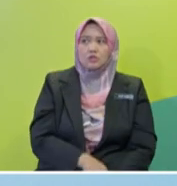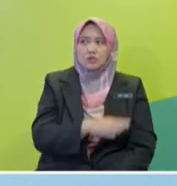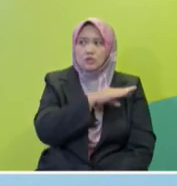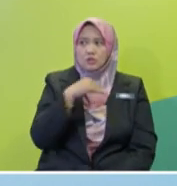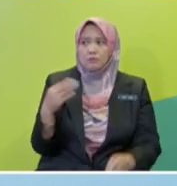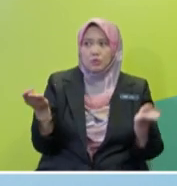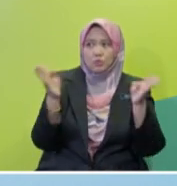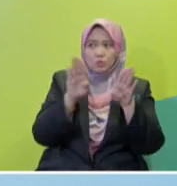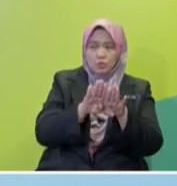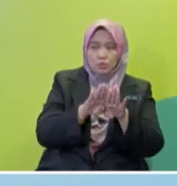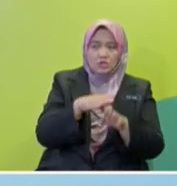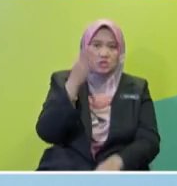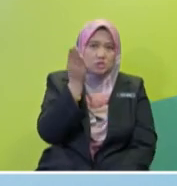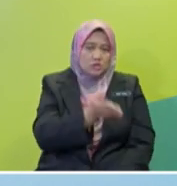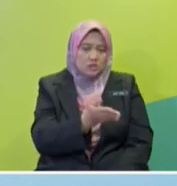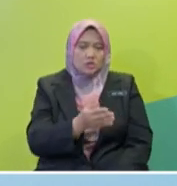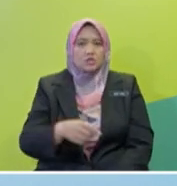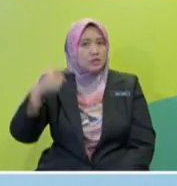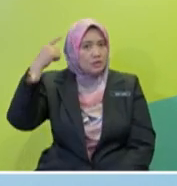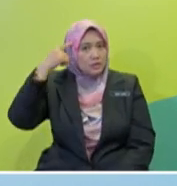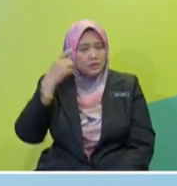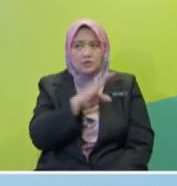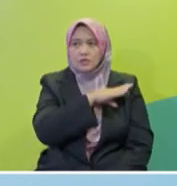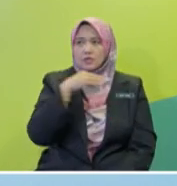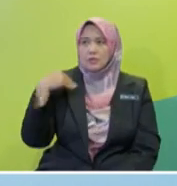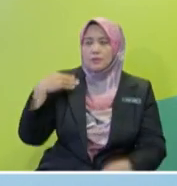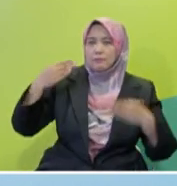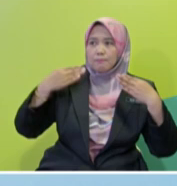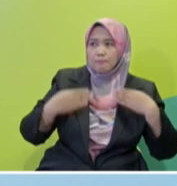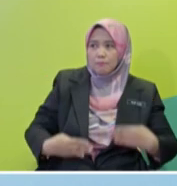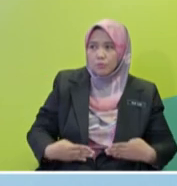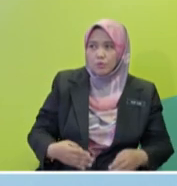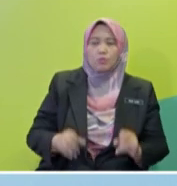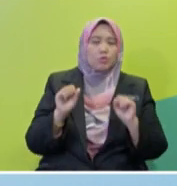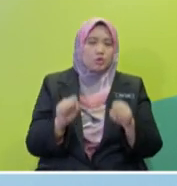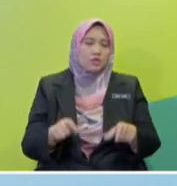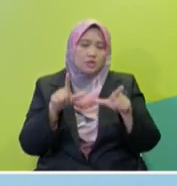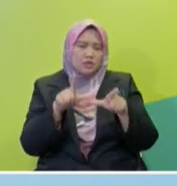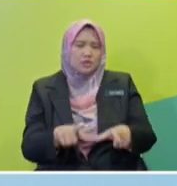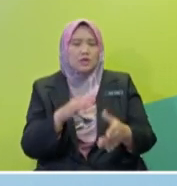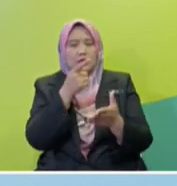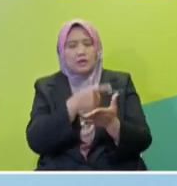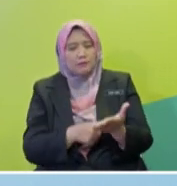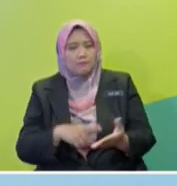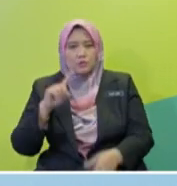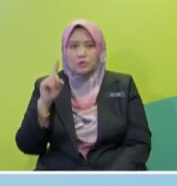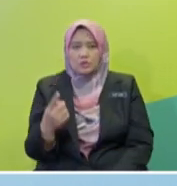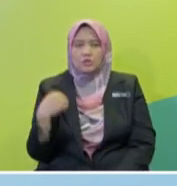dan bagian body itu kita akan meletakkan apa saja kandungan web yang kita lihat